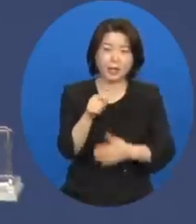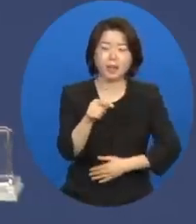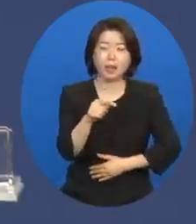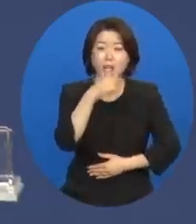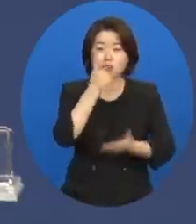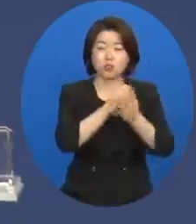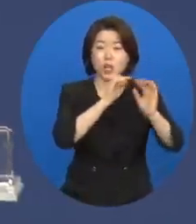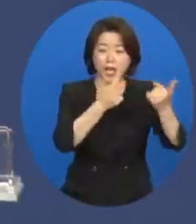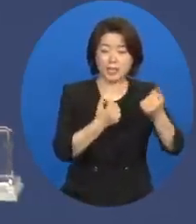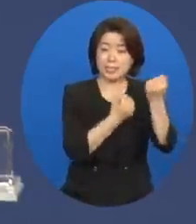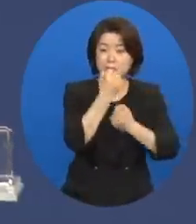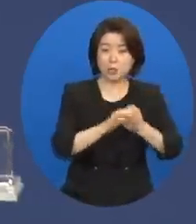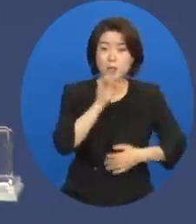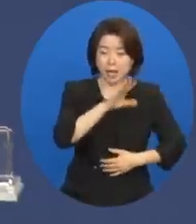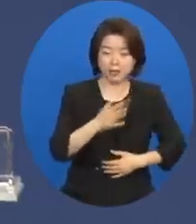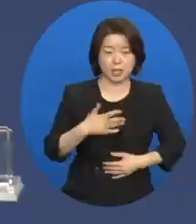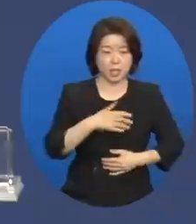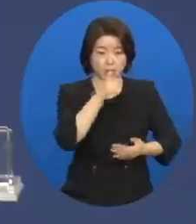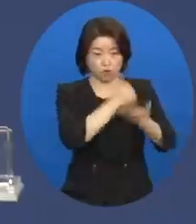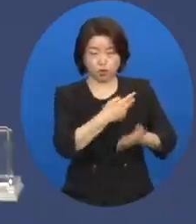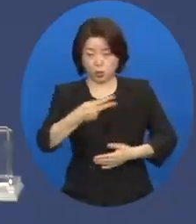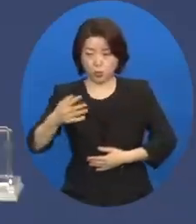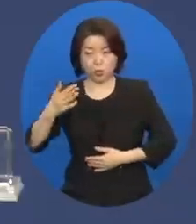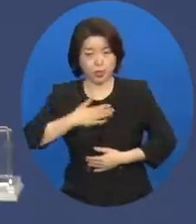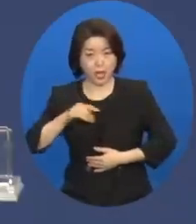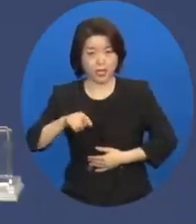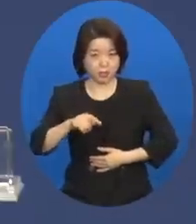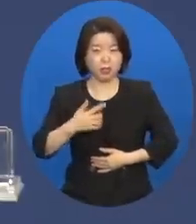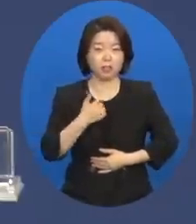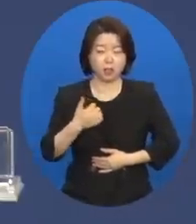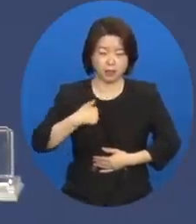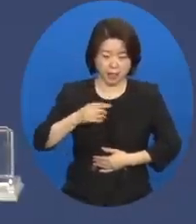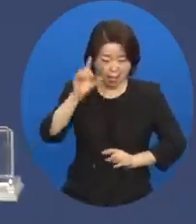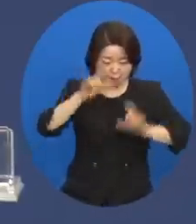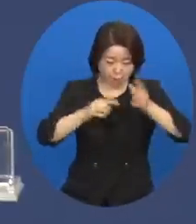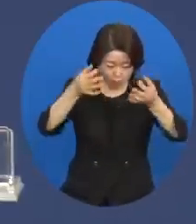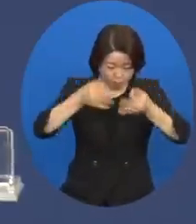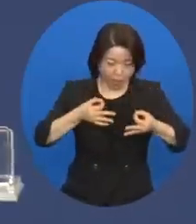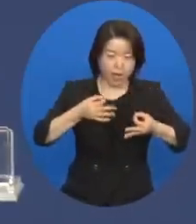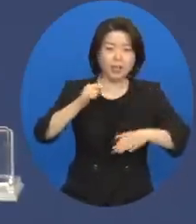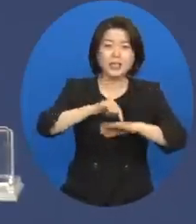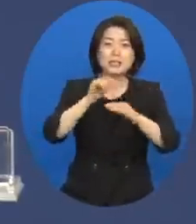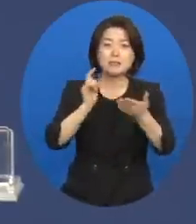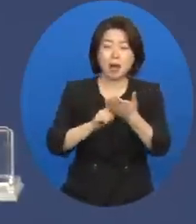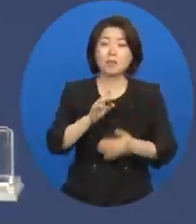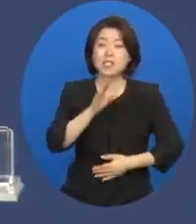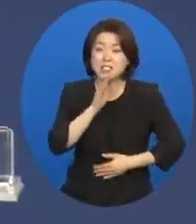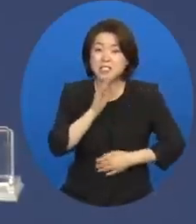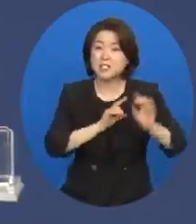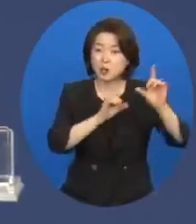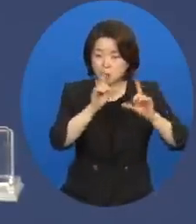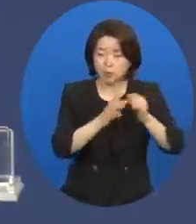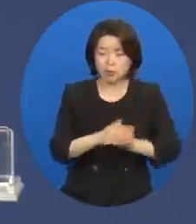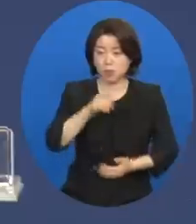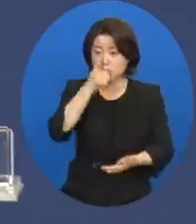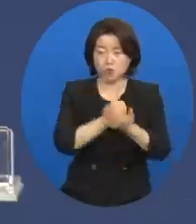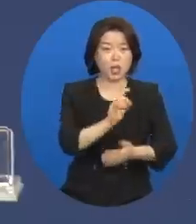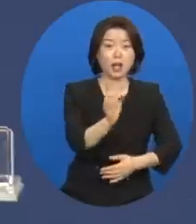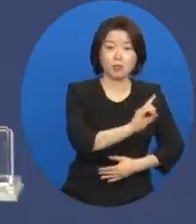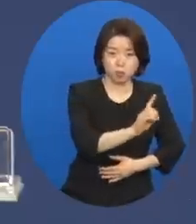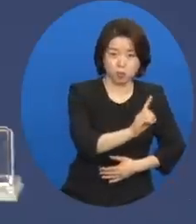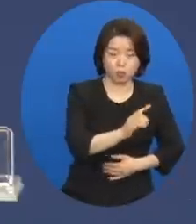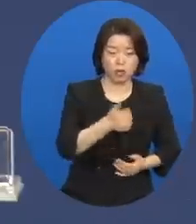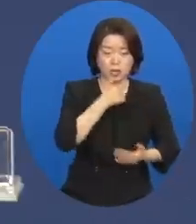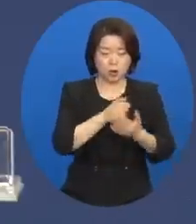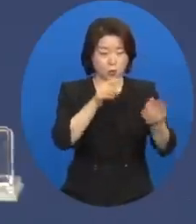설명이 불가능한 죄곤 나요 나고 죄인이었던 내 실체 이 마음의 이 실체와 죄가 무엇인지를